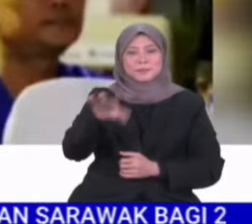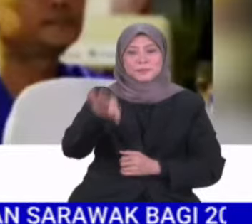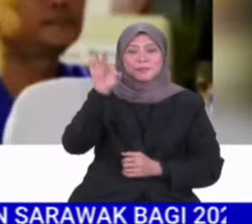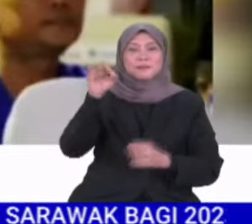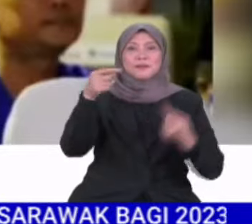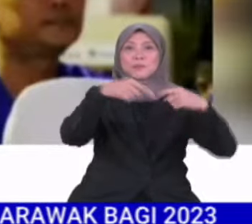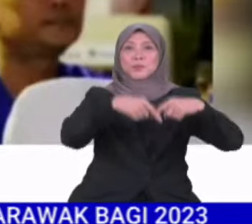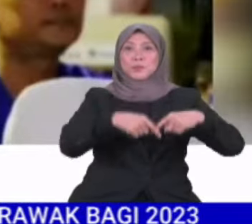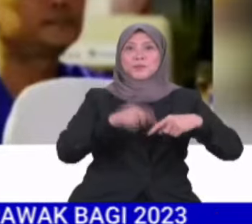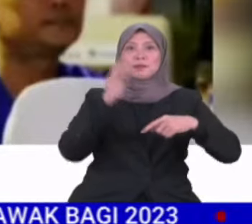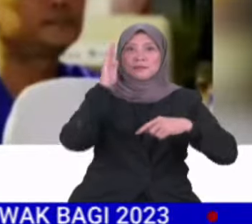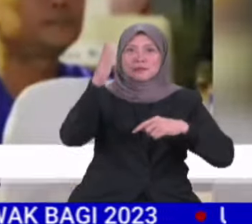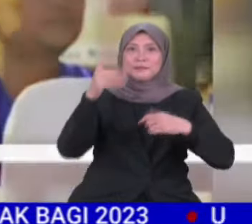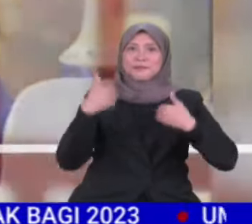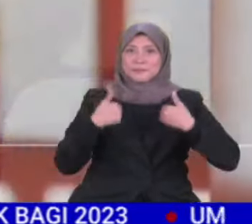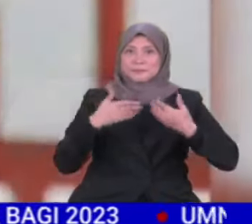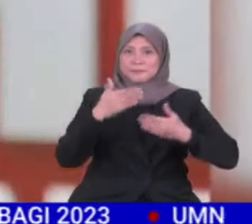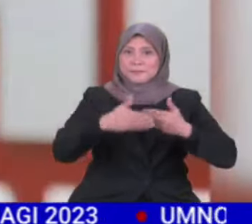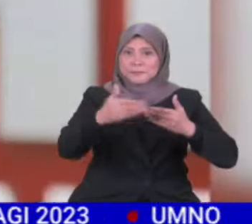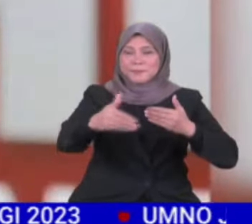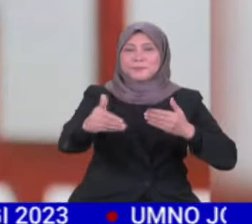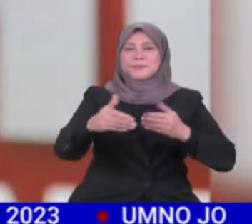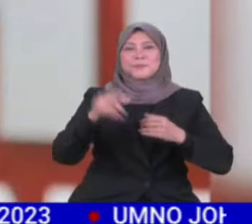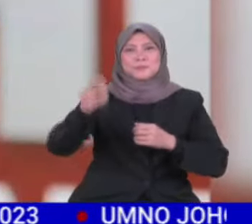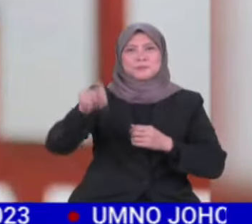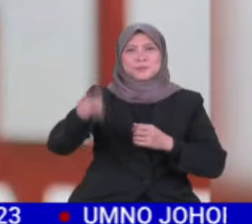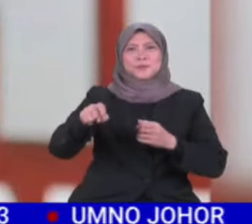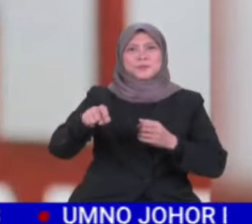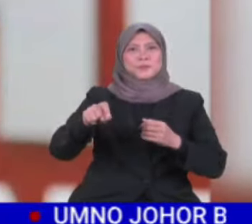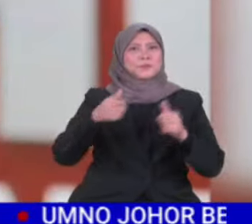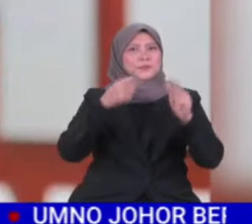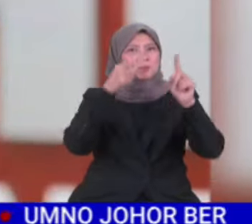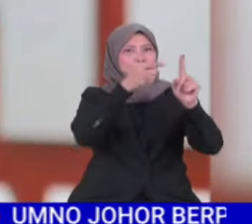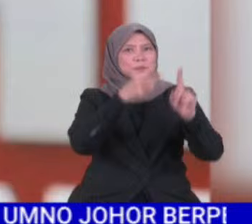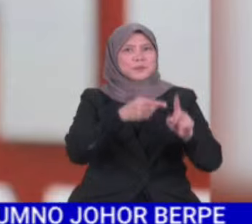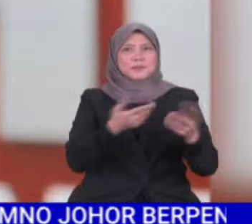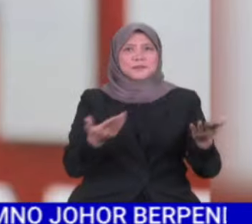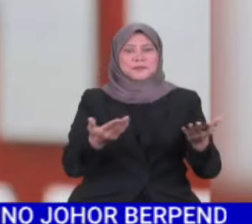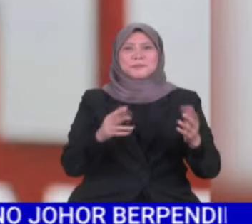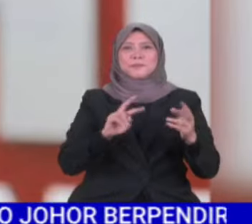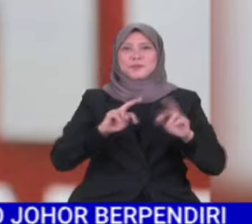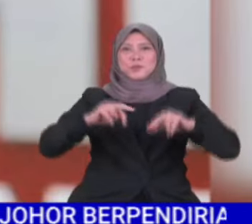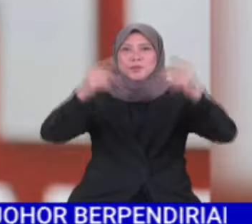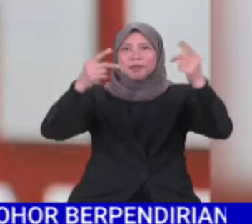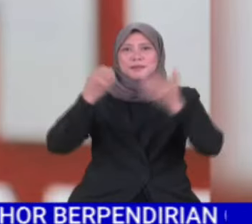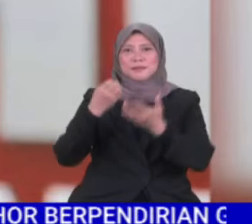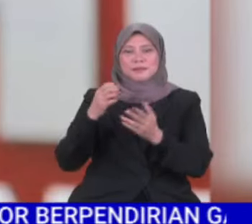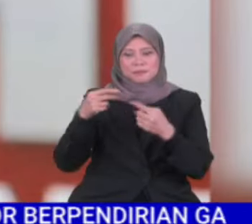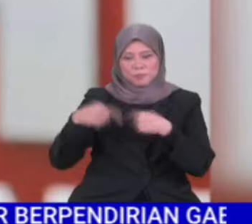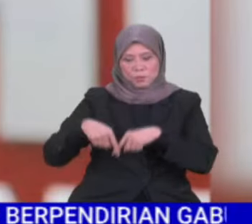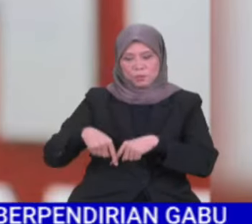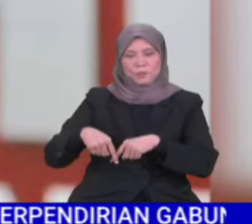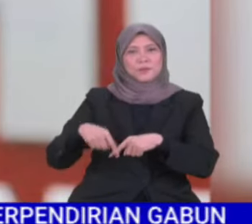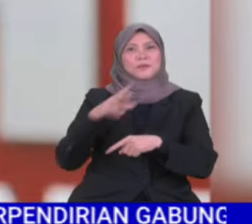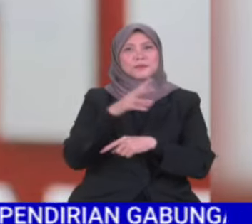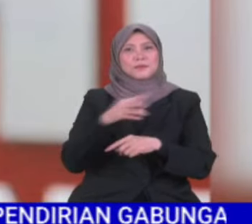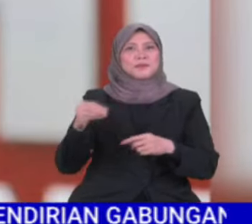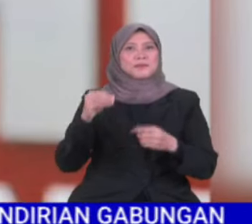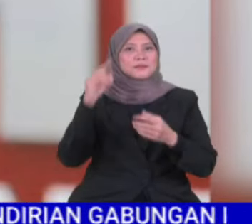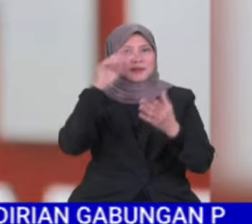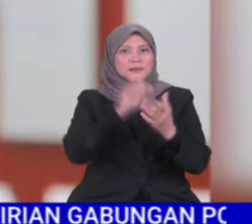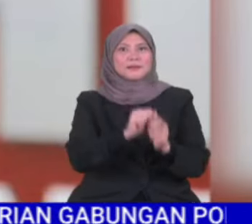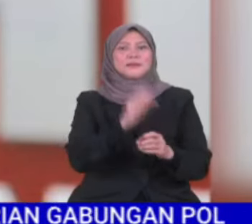pemilihan amno yang bakal diadakan dalam masa terdekat perlu berlandas kepada kerangka pemulihan amno selain keyakinan